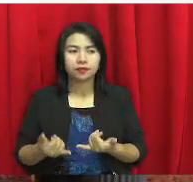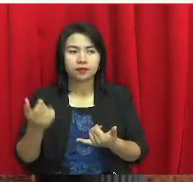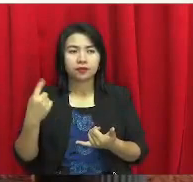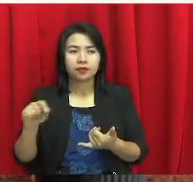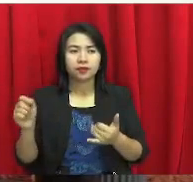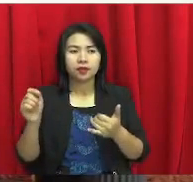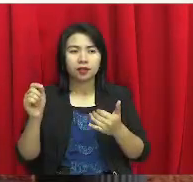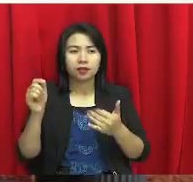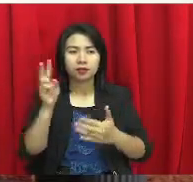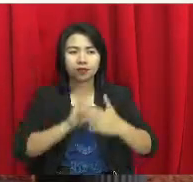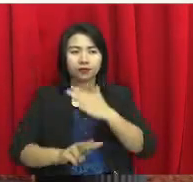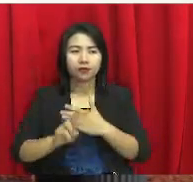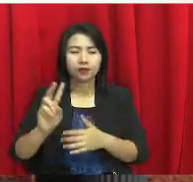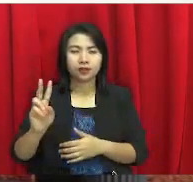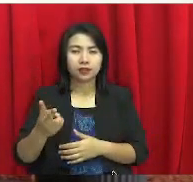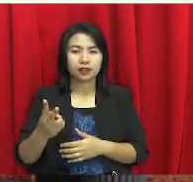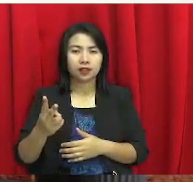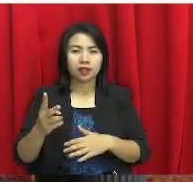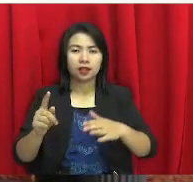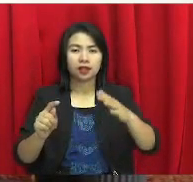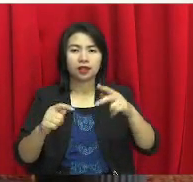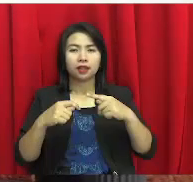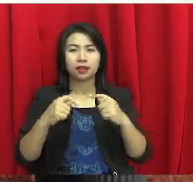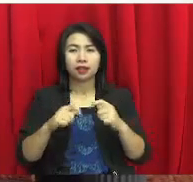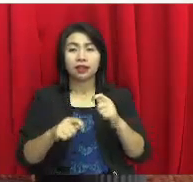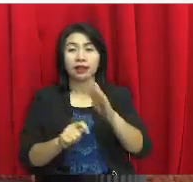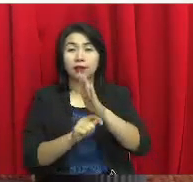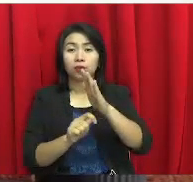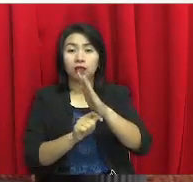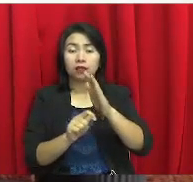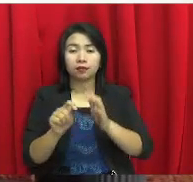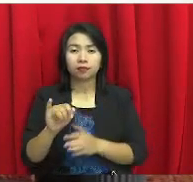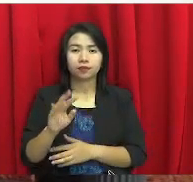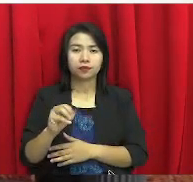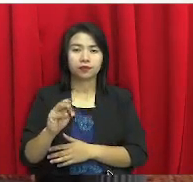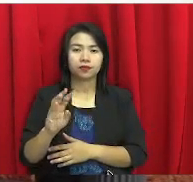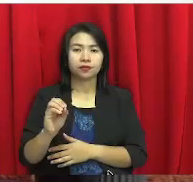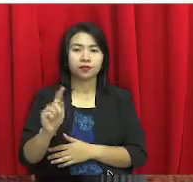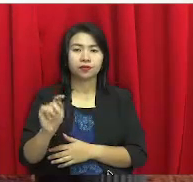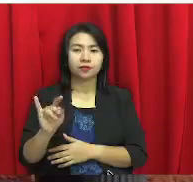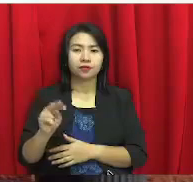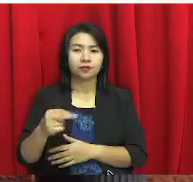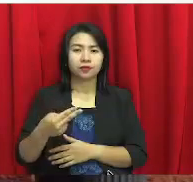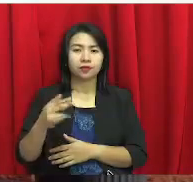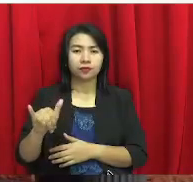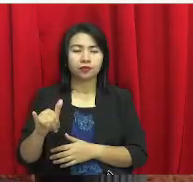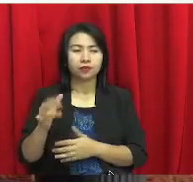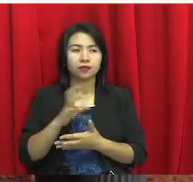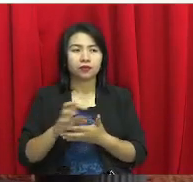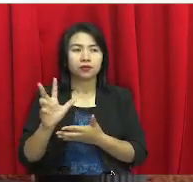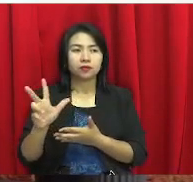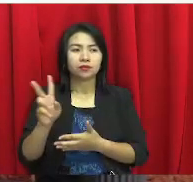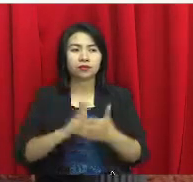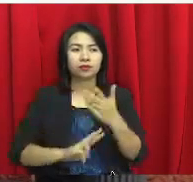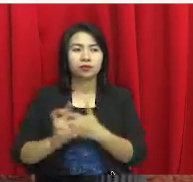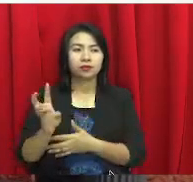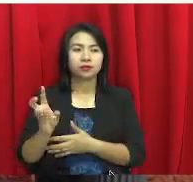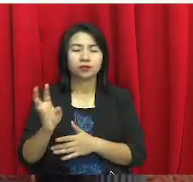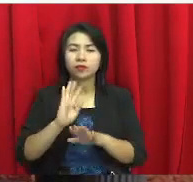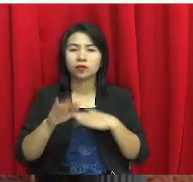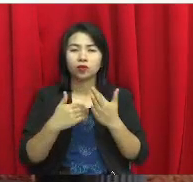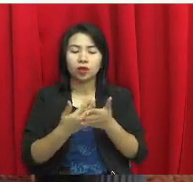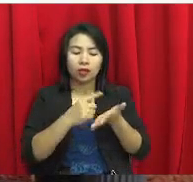pinaka-main verse. 2 Timothy. Yan mo ha? 2 Timothy chapter 3 verse number 16. All scripture is given by